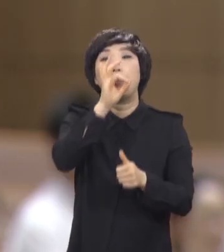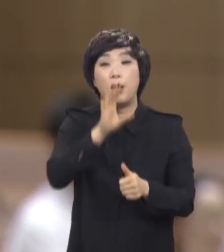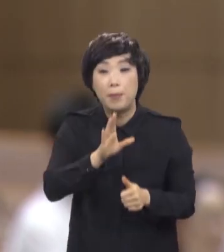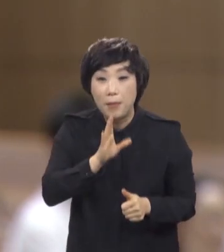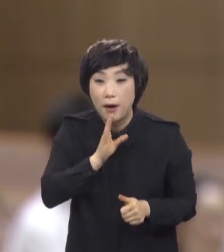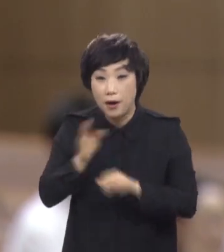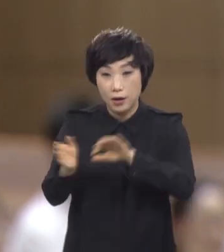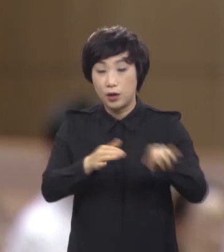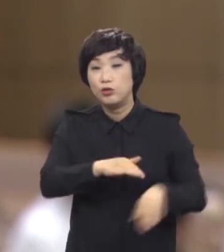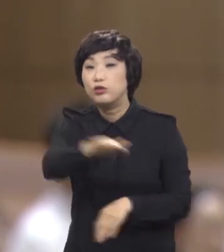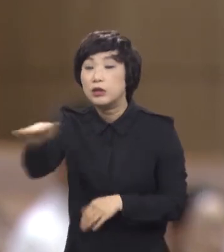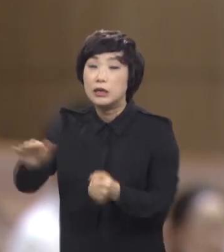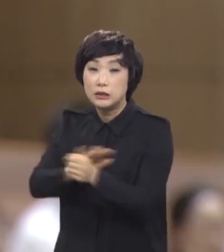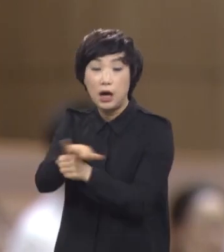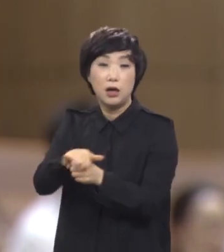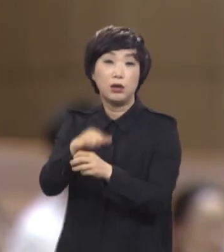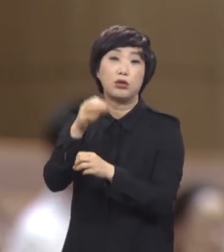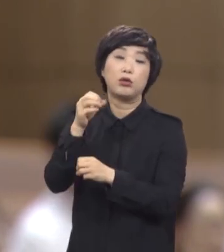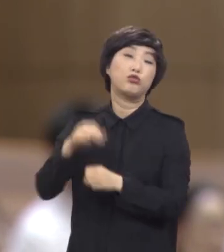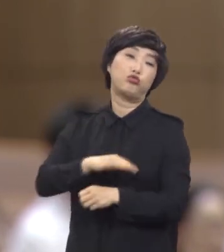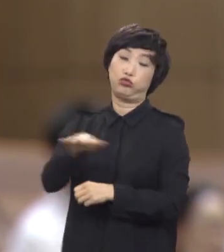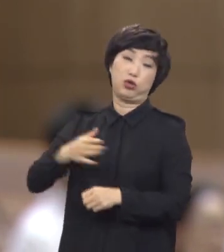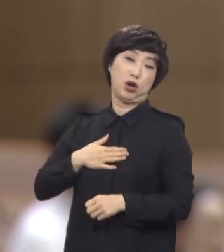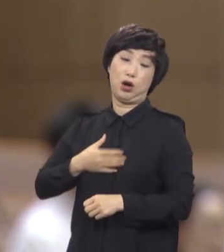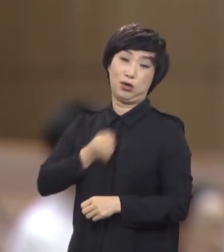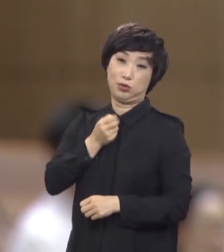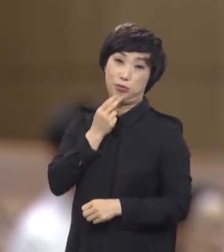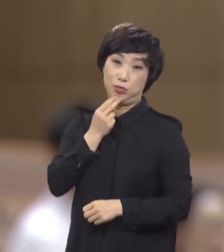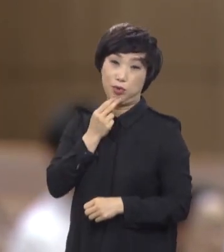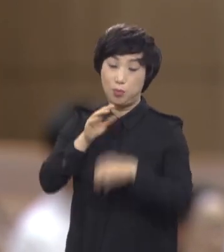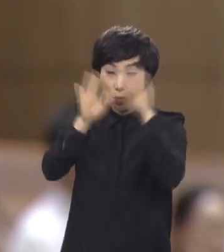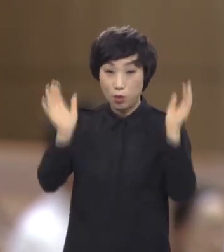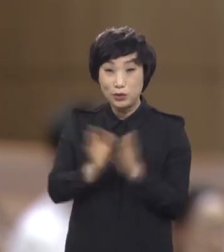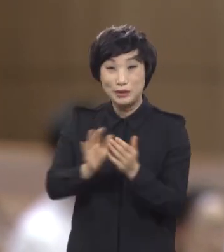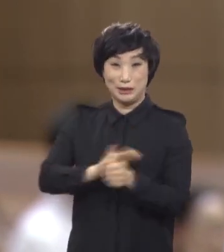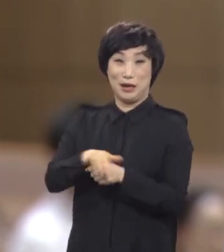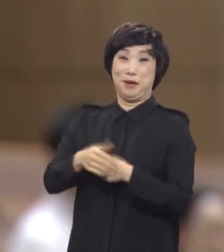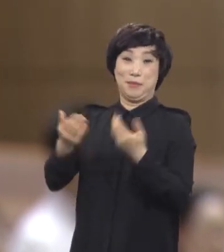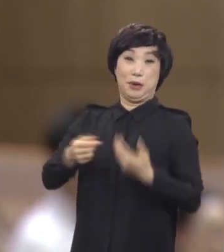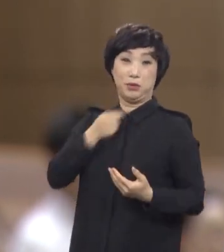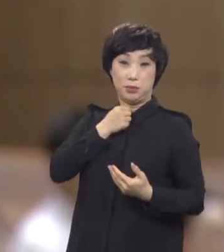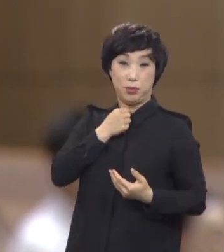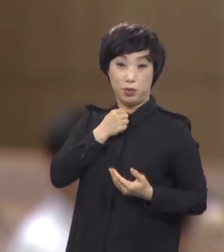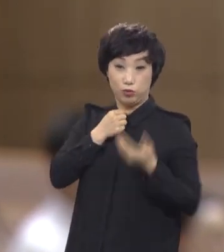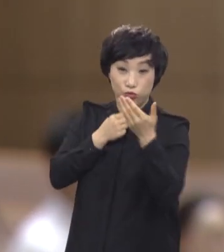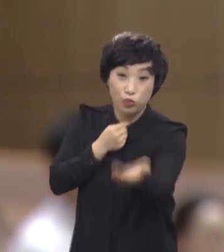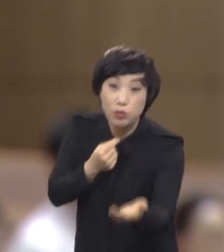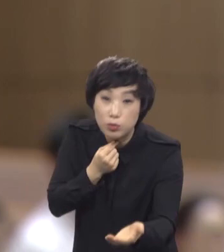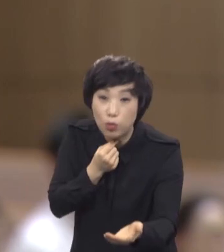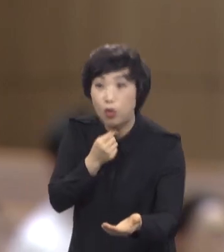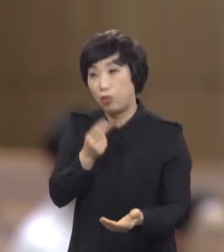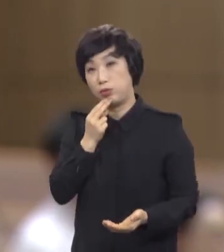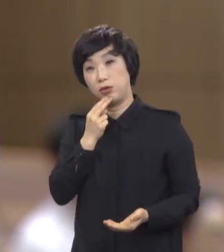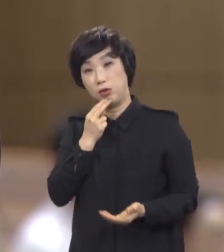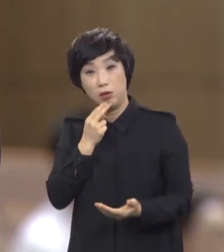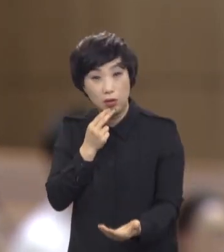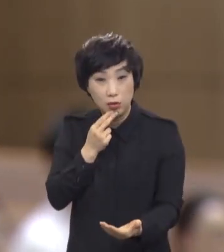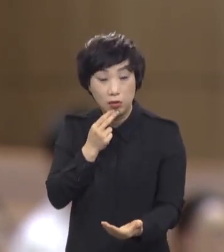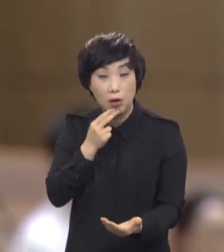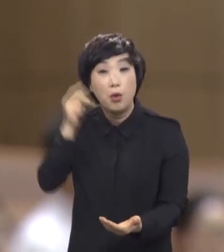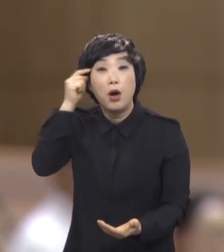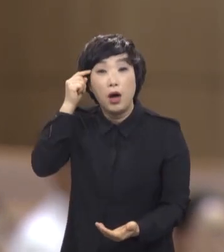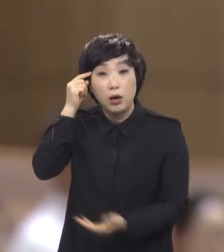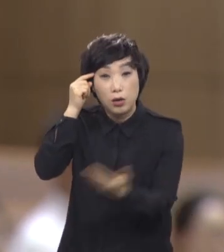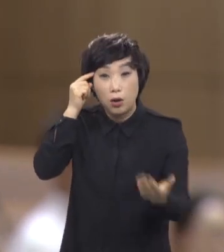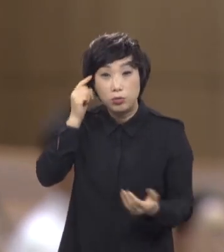우리는 사랑할지는 미처인이 없습니다 전부 사랑을 받으려지 주려는 사람은 없다 이 말입니다 왜